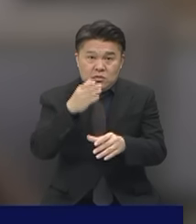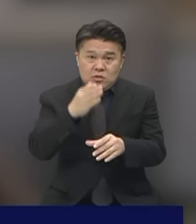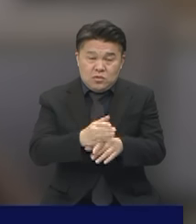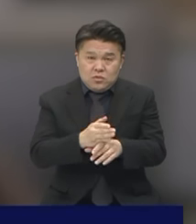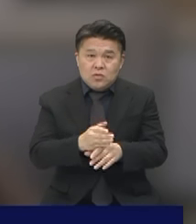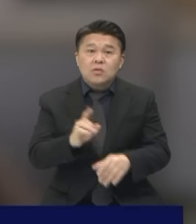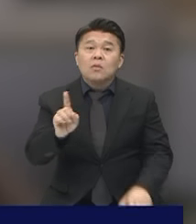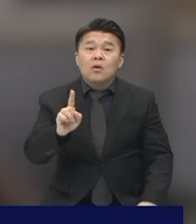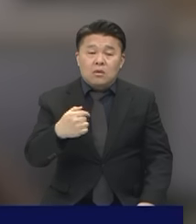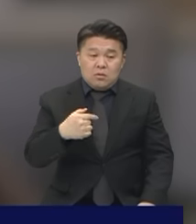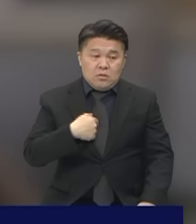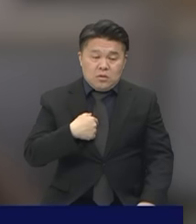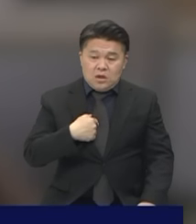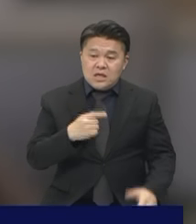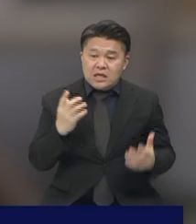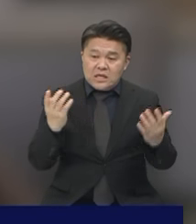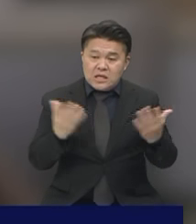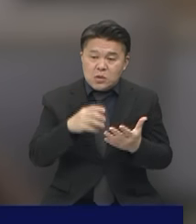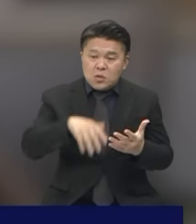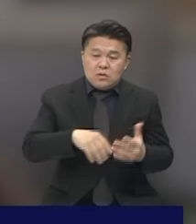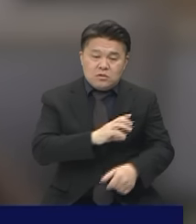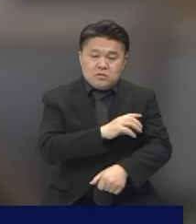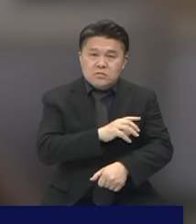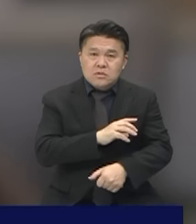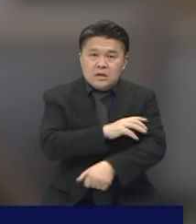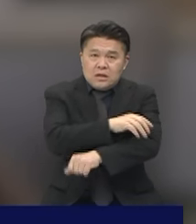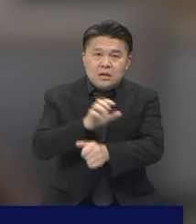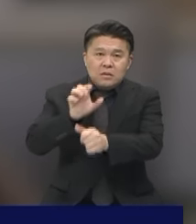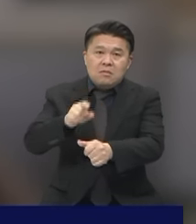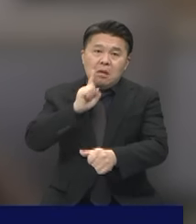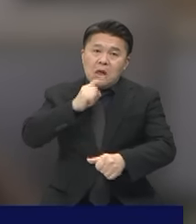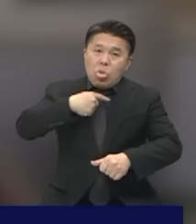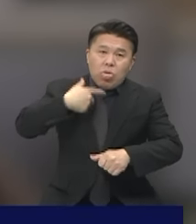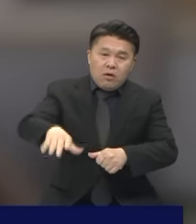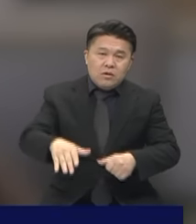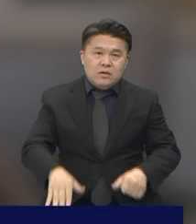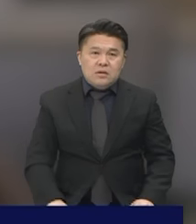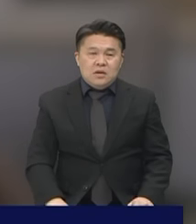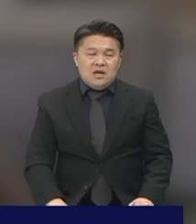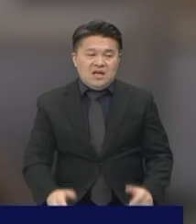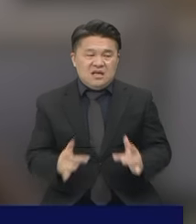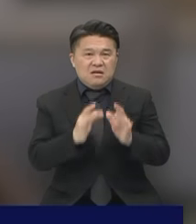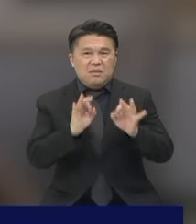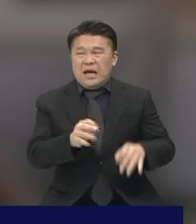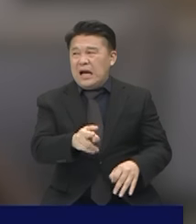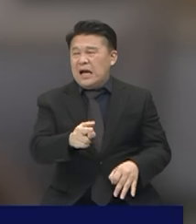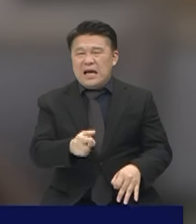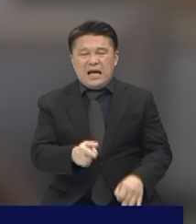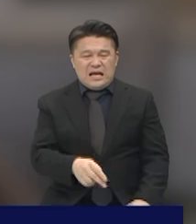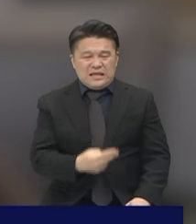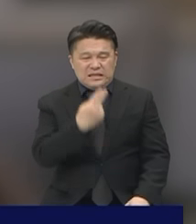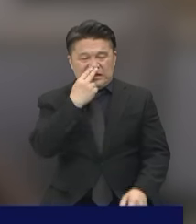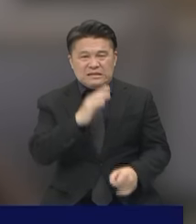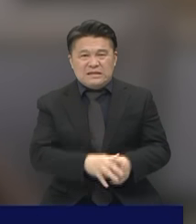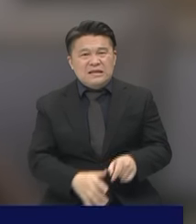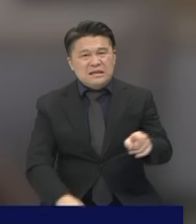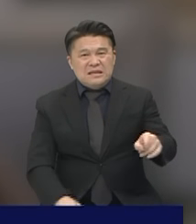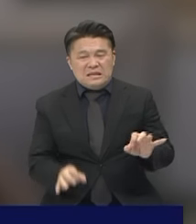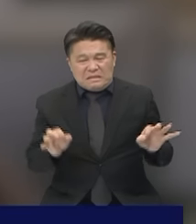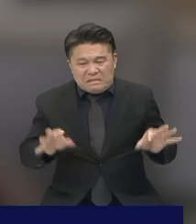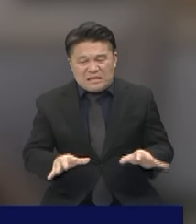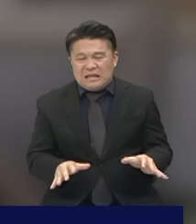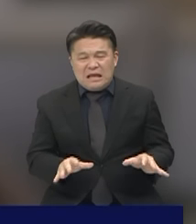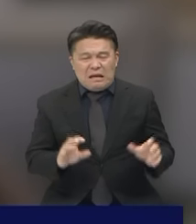과정에서 직장과 직급을 내세워 압박한 사실은 없다고 주장했는데요. 누리꾼들은 이럴 줄 알았다, 잠깐 시끄럽고